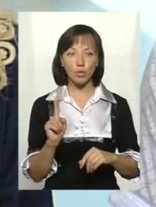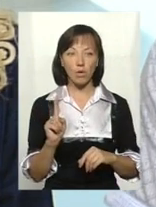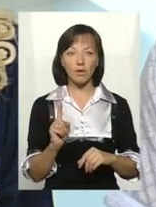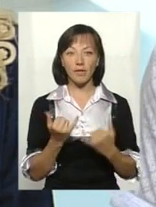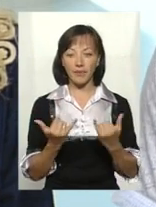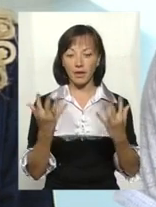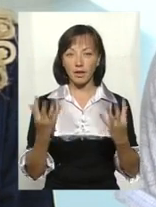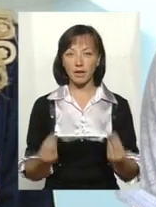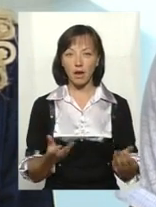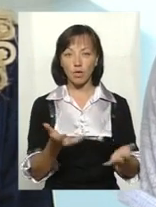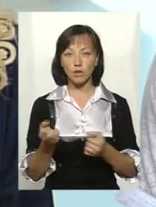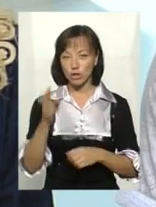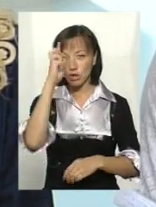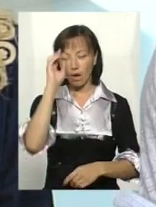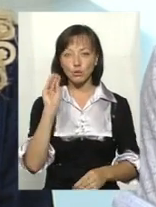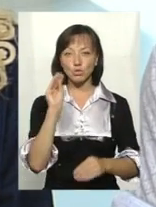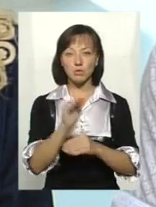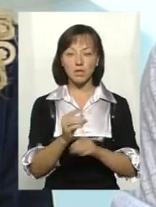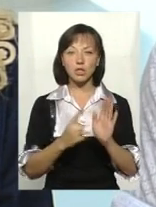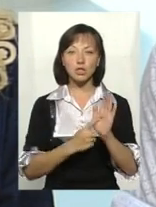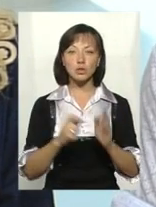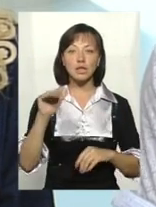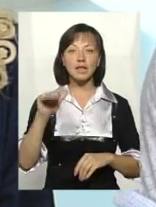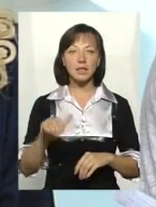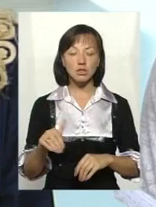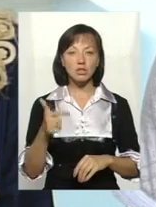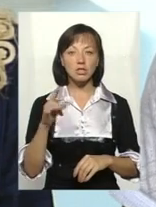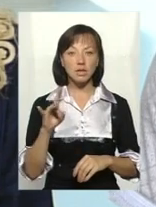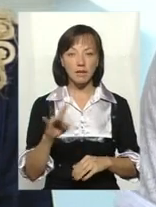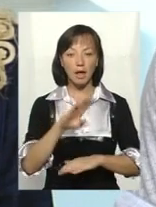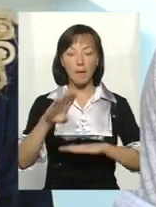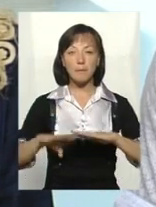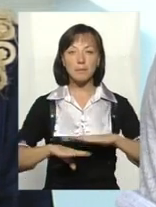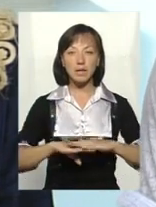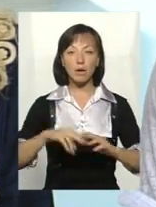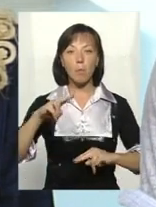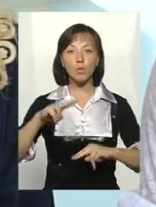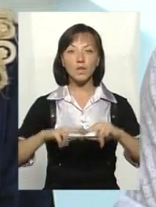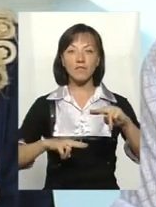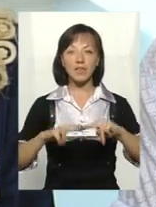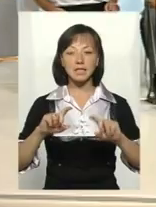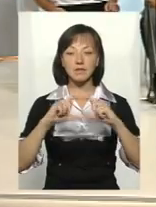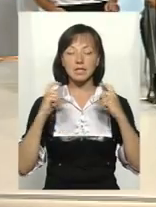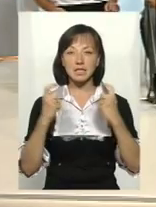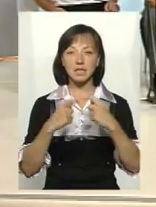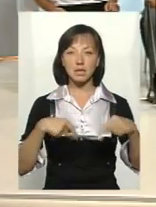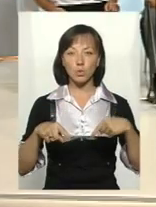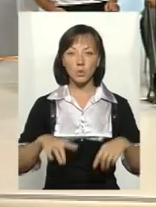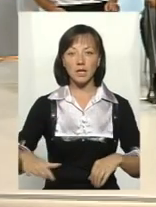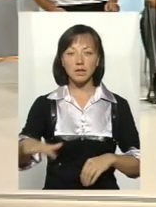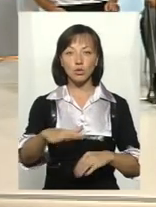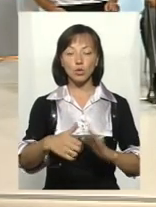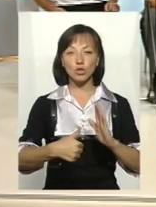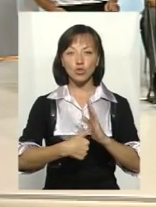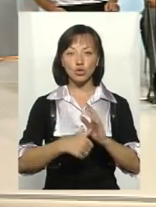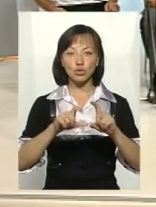на днях ми отримали державну субвенцію на 600 тисяч гривень під будівництво стадіону на території 6-ї